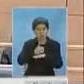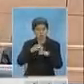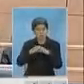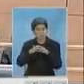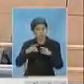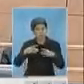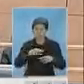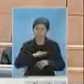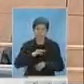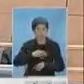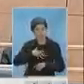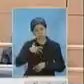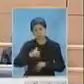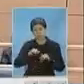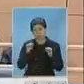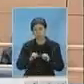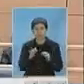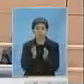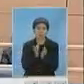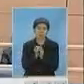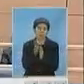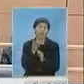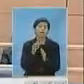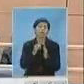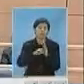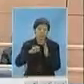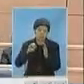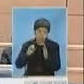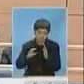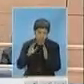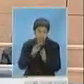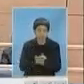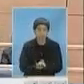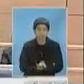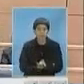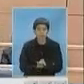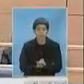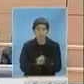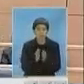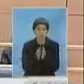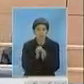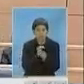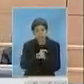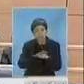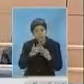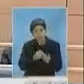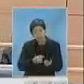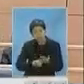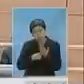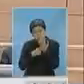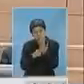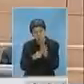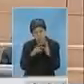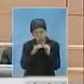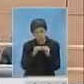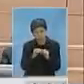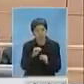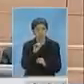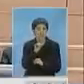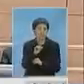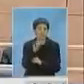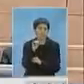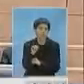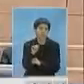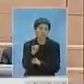ฝ่ายค้านบอกว่าไม่พอใจที่ลงมติกันด้วยเสียงข้างมากก็ถอนเสียงข้างมากออกแต่ทำงานเสร็จก็ส่งเข้าที่ประชุมสภาผู้แทน